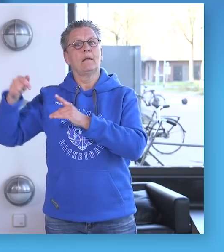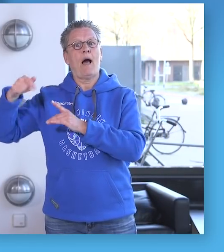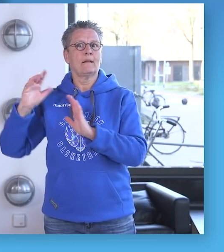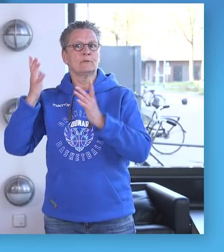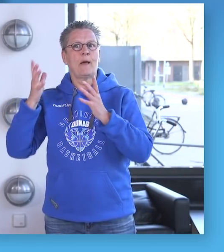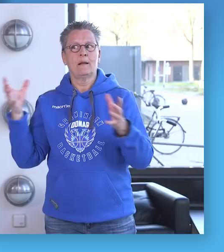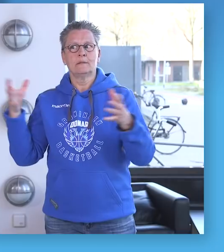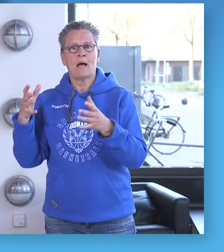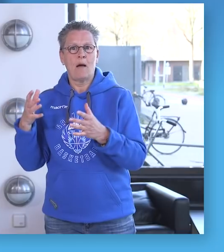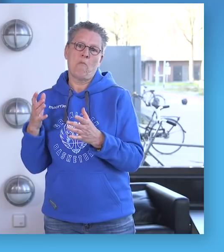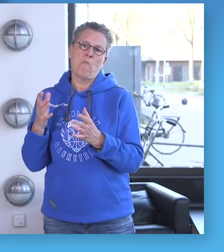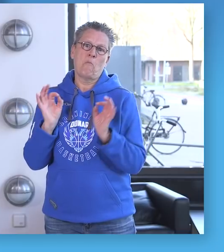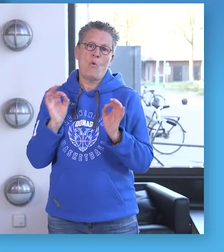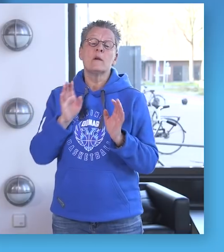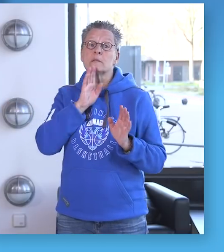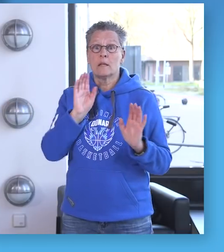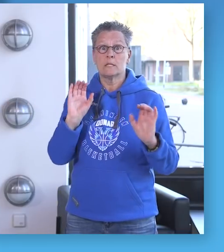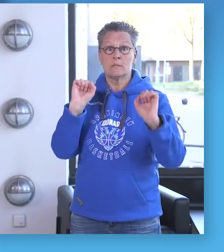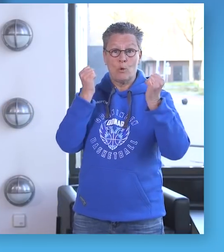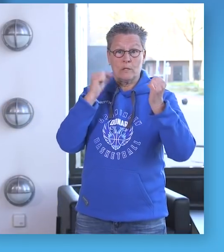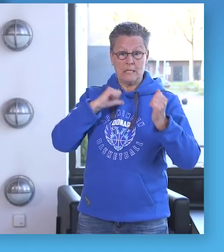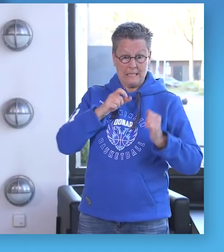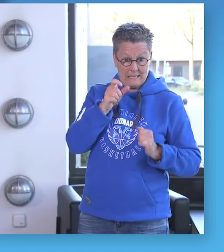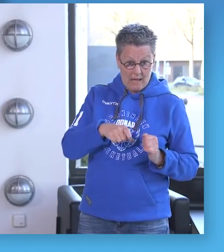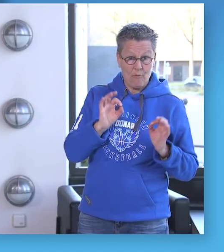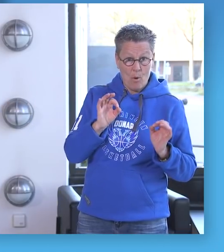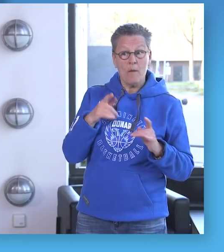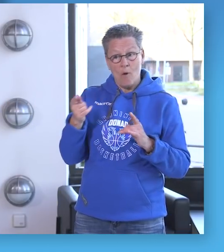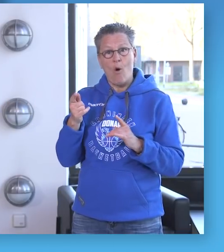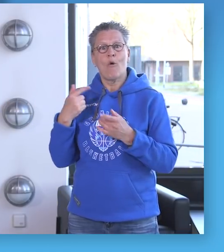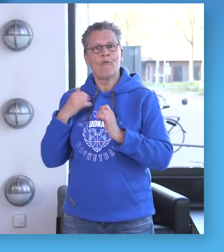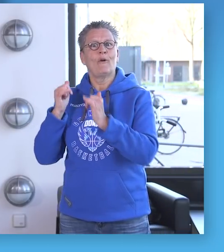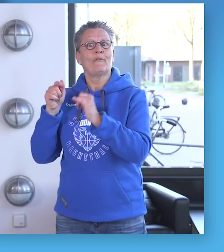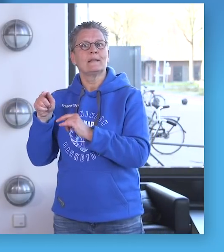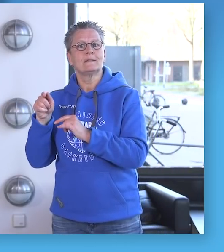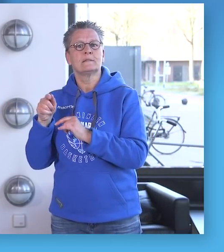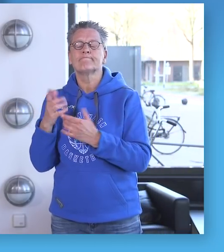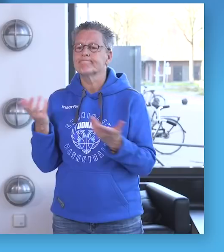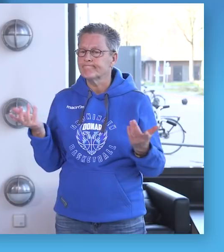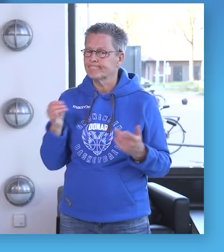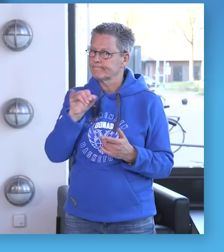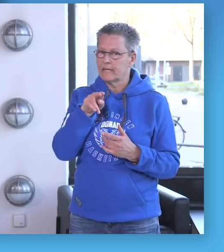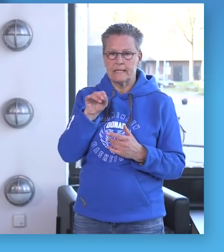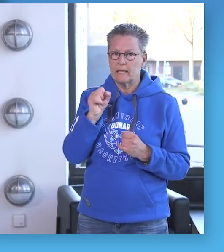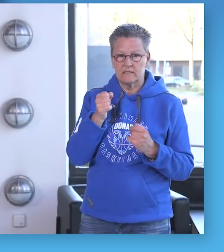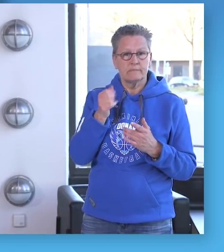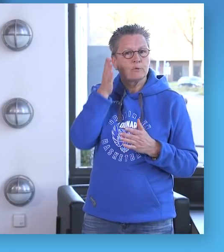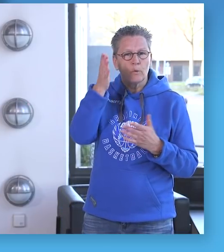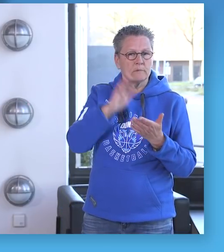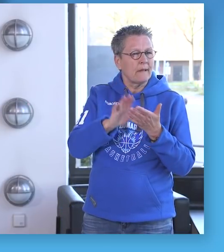mooi, maar ook als voor de fans lijkt me dat mooi. Ja, Jannes, ook dit is natuurlijk iets waar we geen idee hebben hoe dat er in de toekomst uit gaat